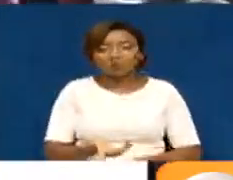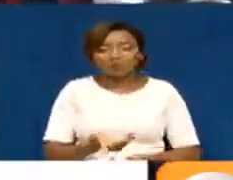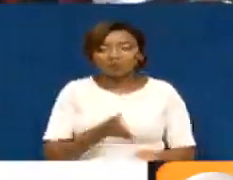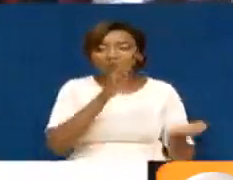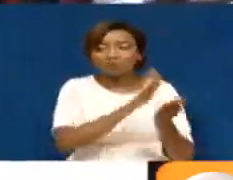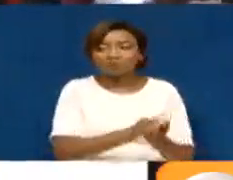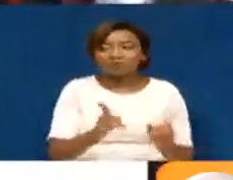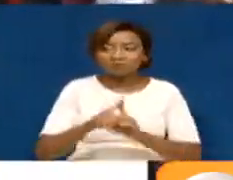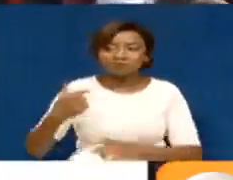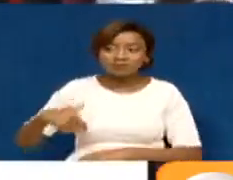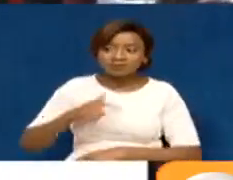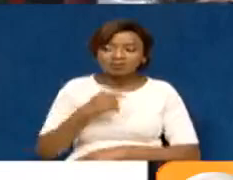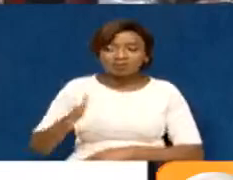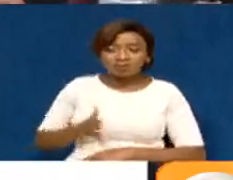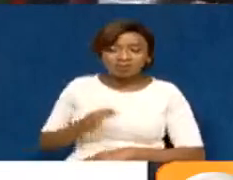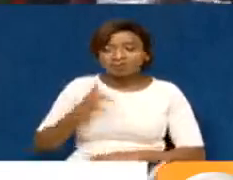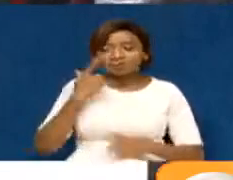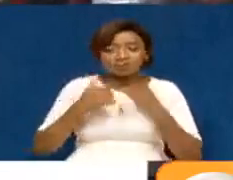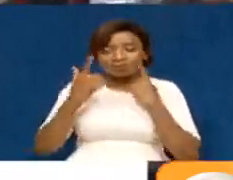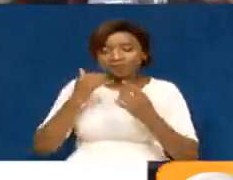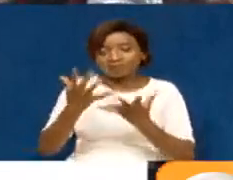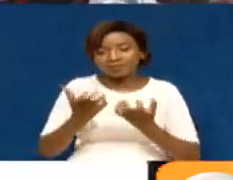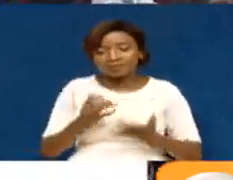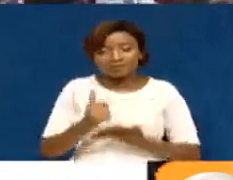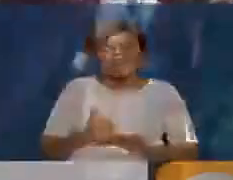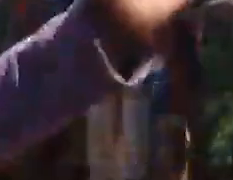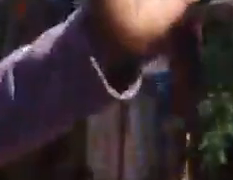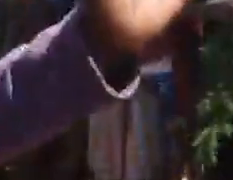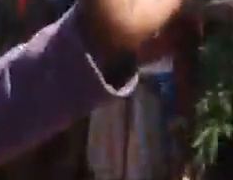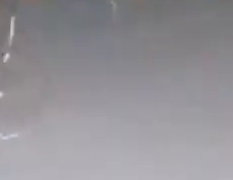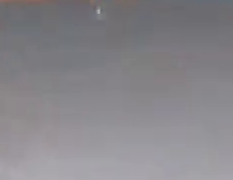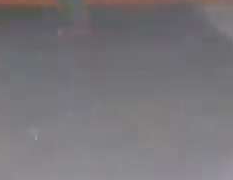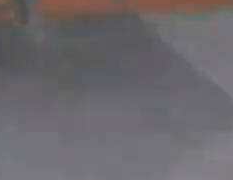wamama, mtusikilizie maombi. Tunalia. Hatutaki kusika watoto.